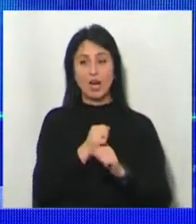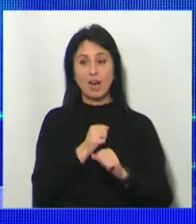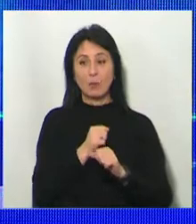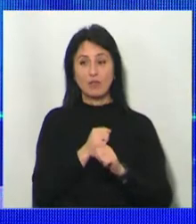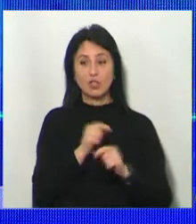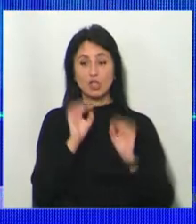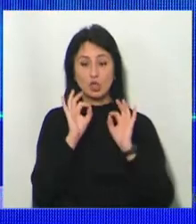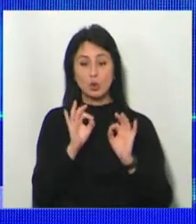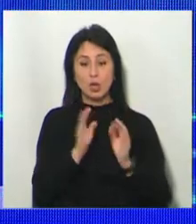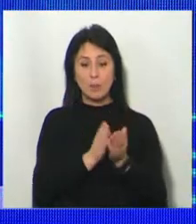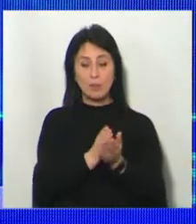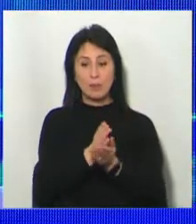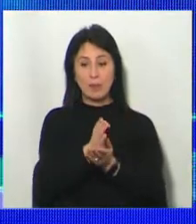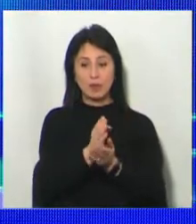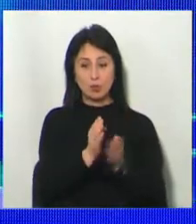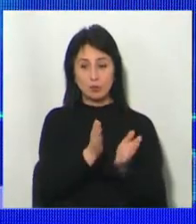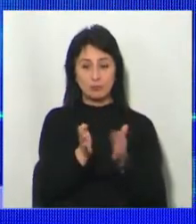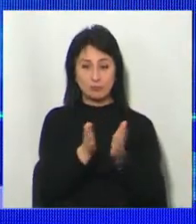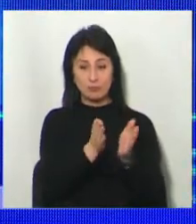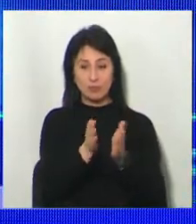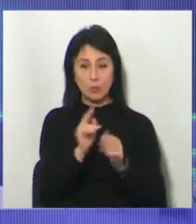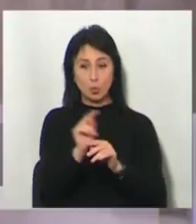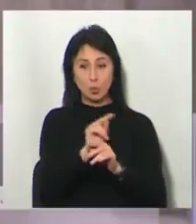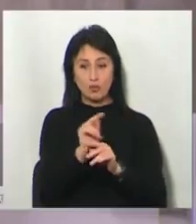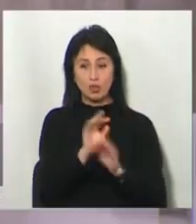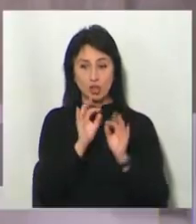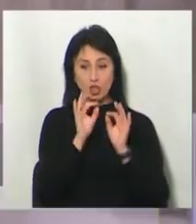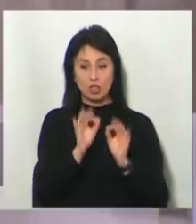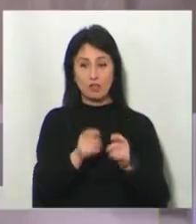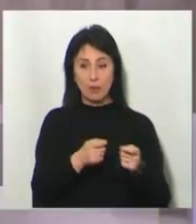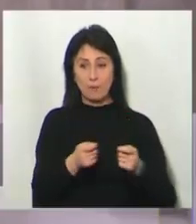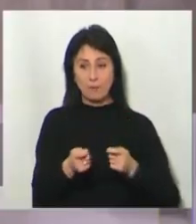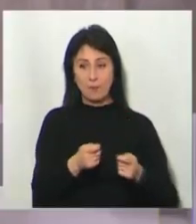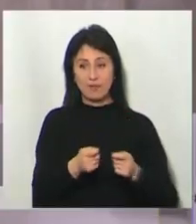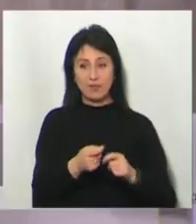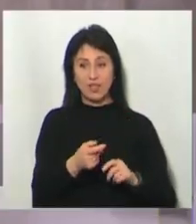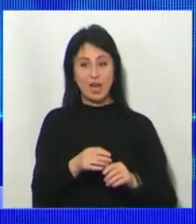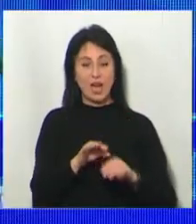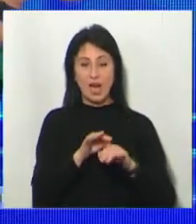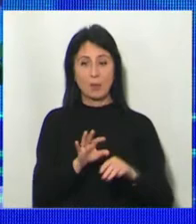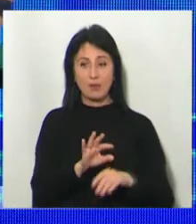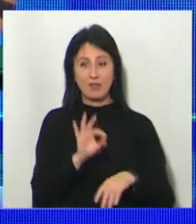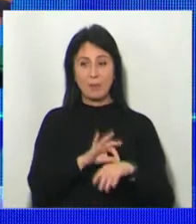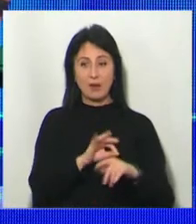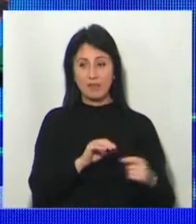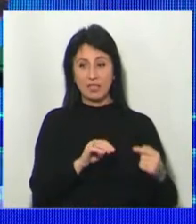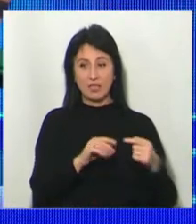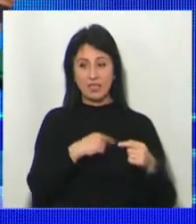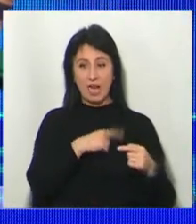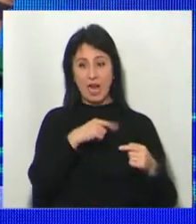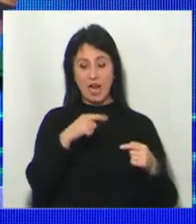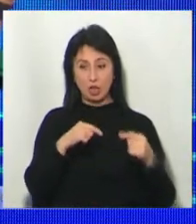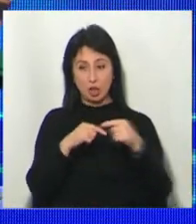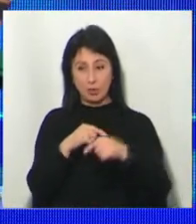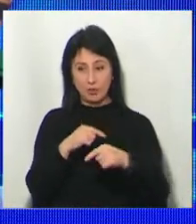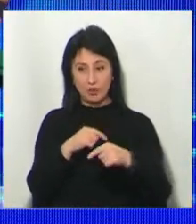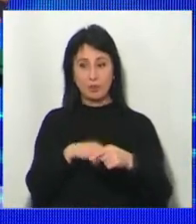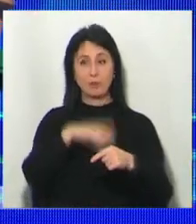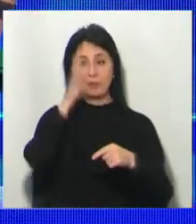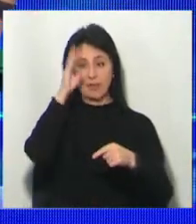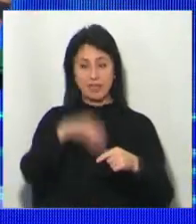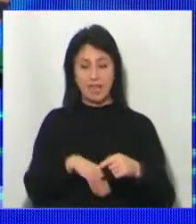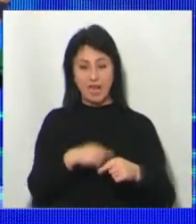ამის სწორი მიმართულების მიცემა, სწორად მკურნალობა, სწორი მართვა და არ მიიყვანოს პაციენტი კარდიოლოგამდე,